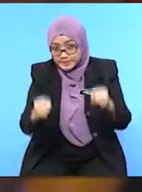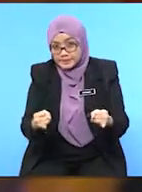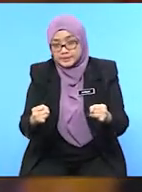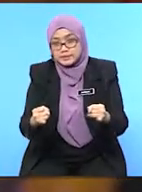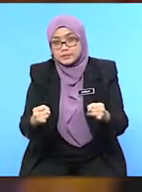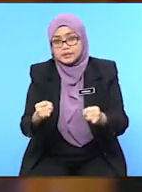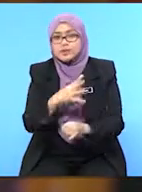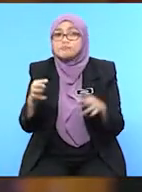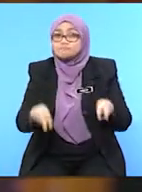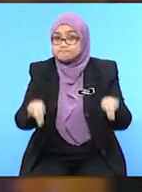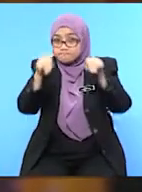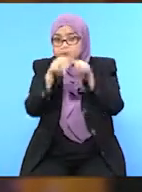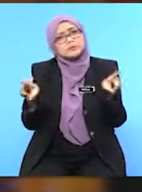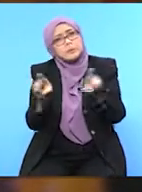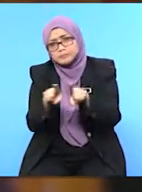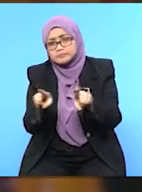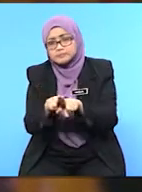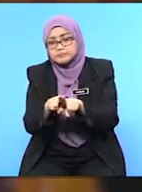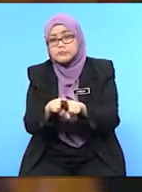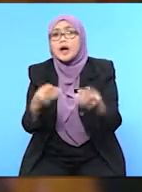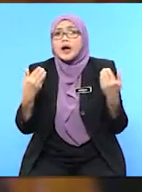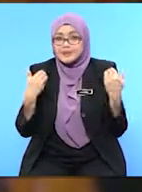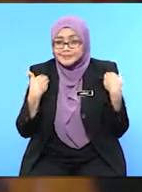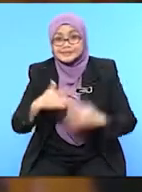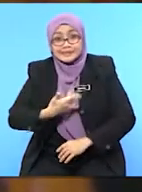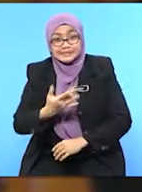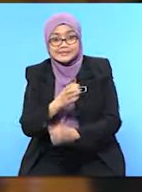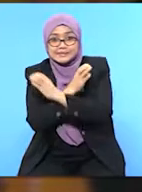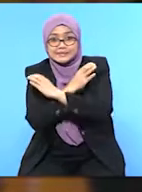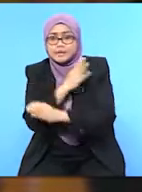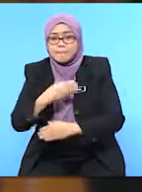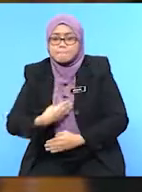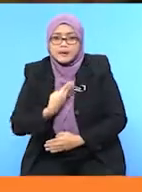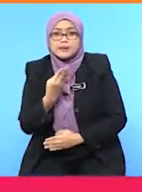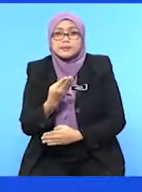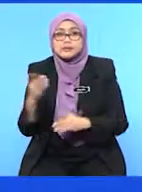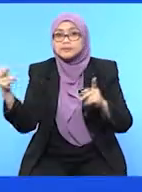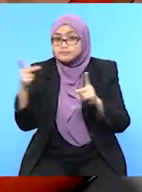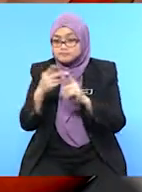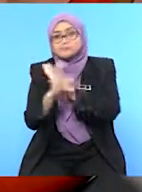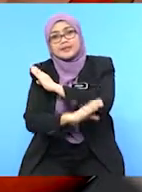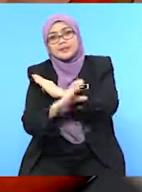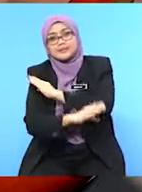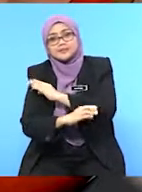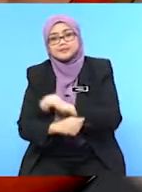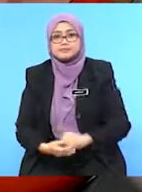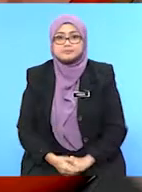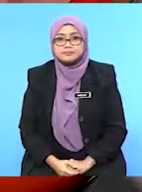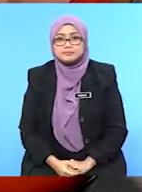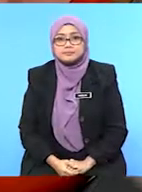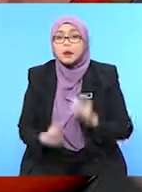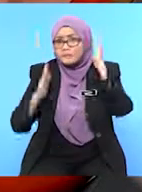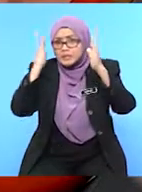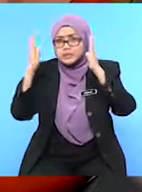ada nilai desamu setep pucuk perasaan cinta dan bangga akan negara kita kita sedih maklum